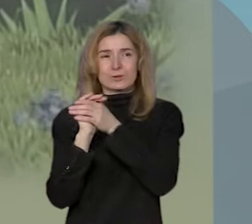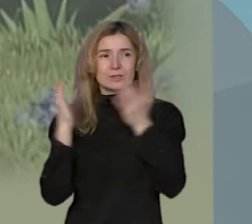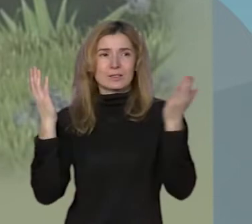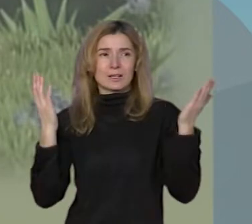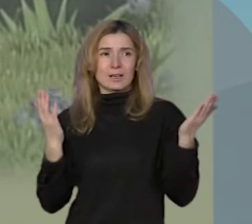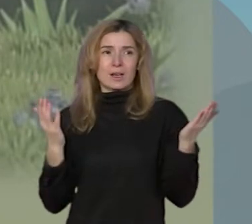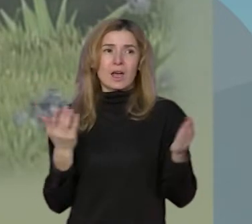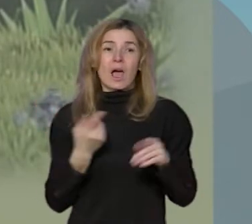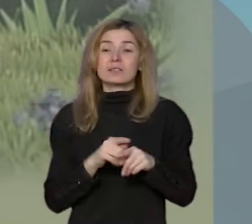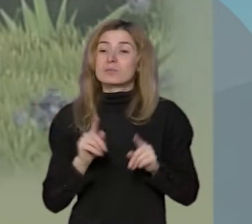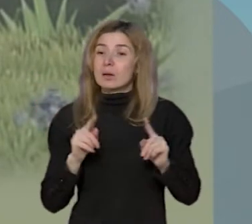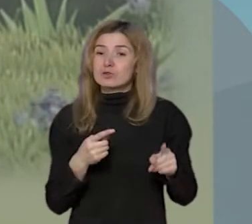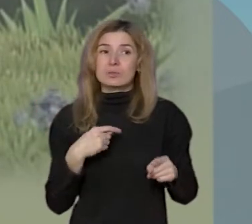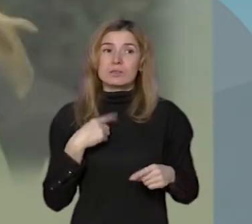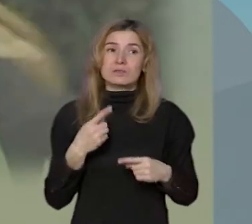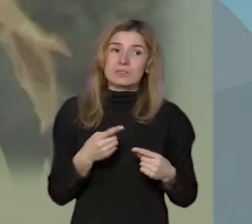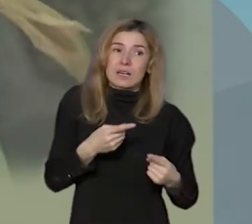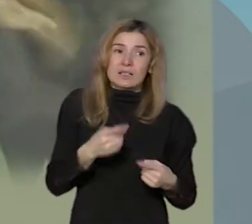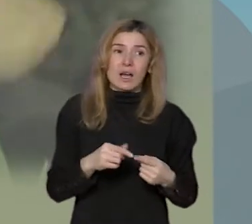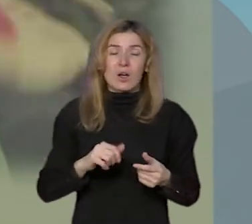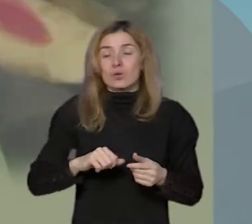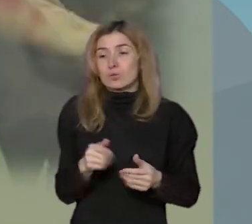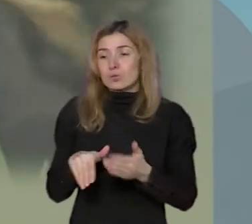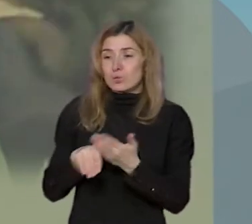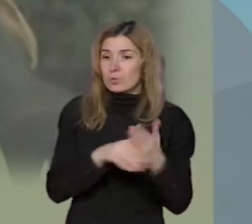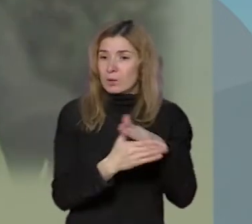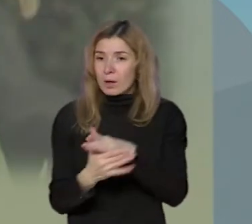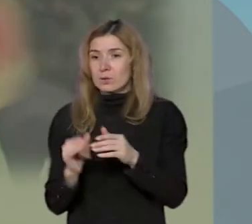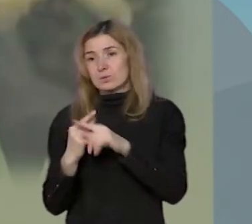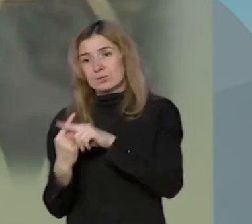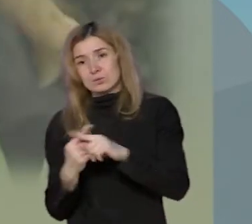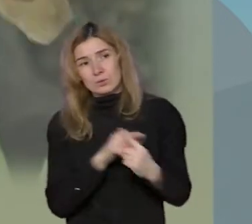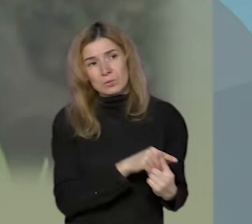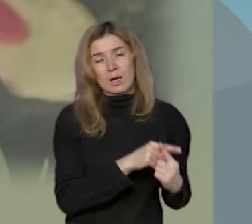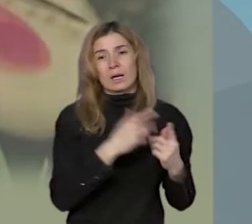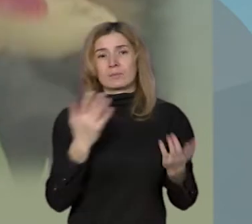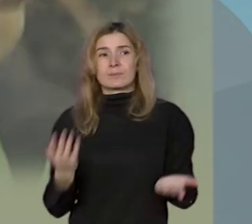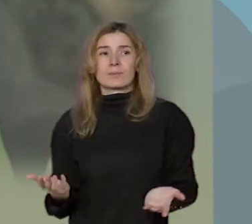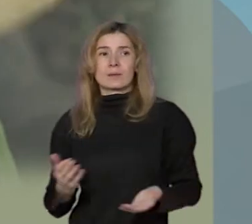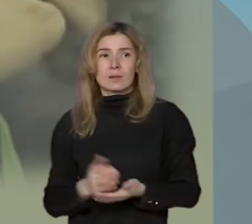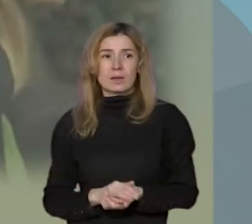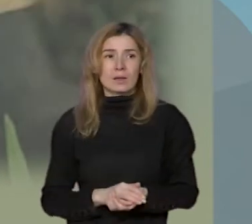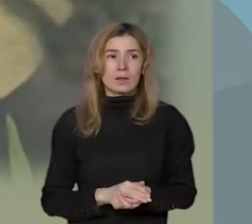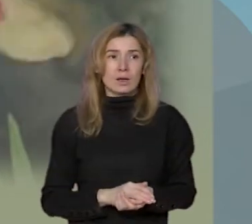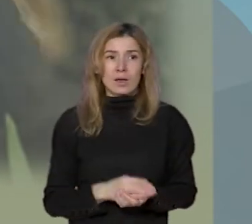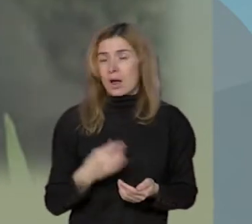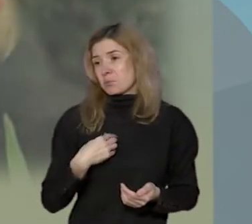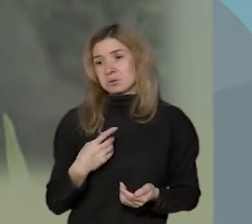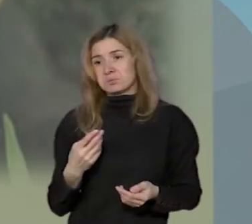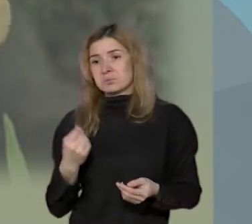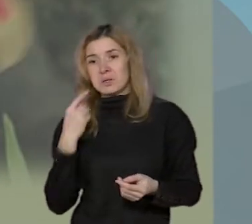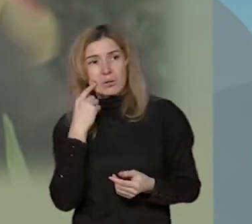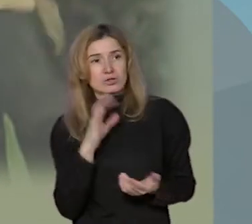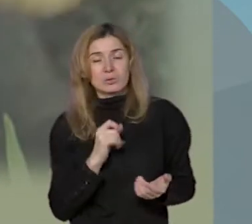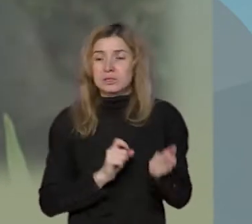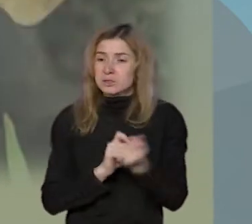дружные. А это от того, что мы всегда и во всем друг другу уступаем и помогаем. Она меня не